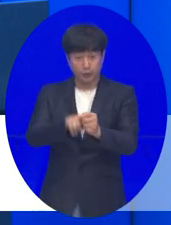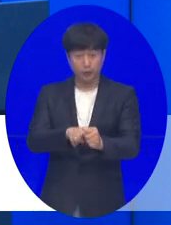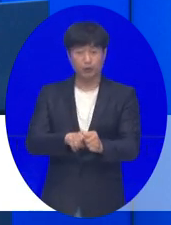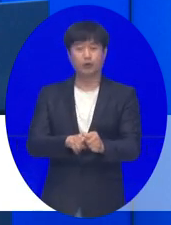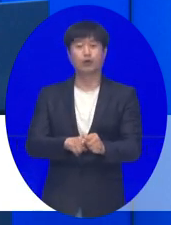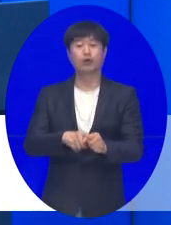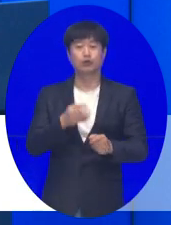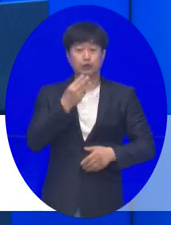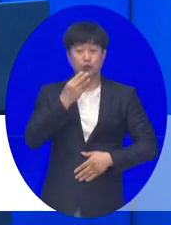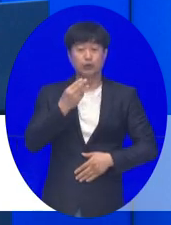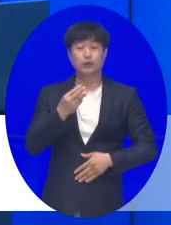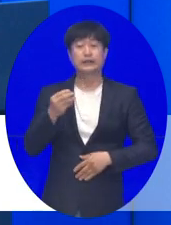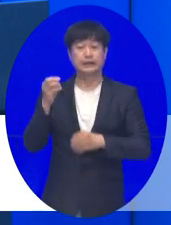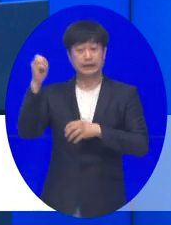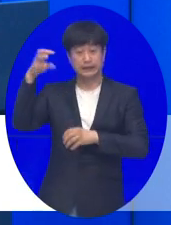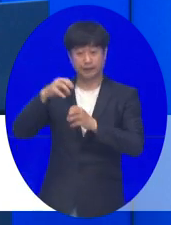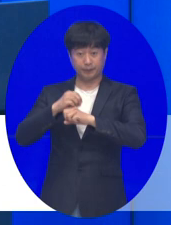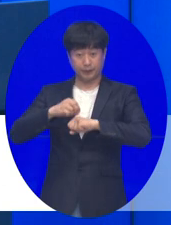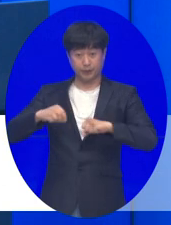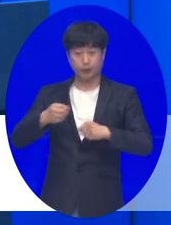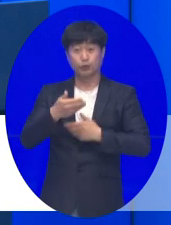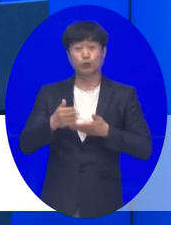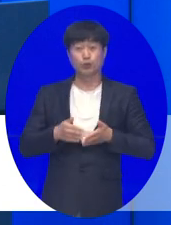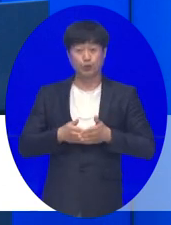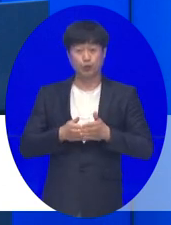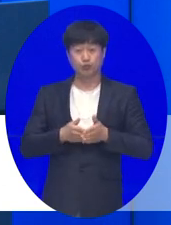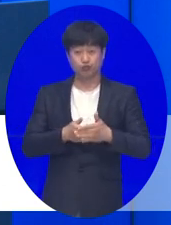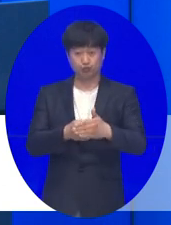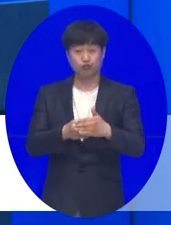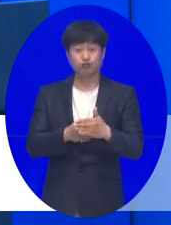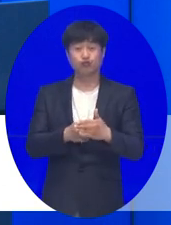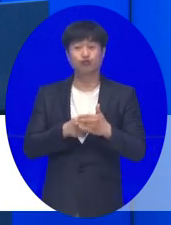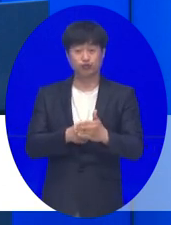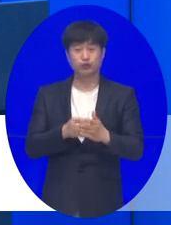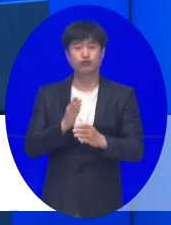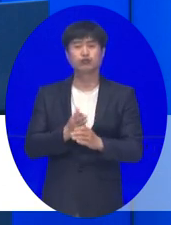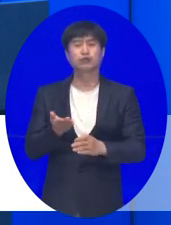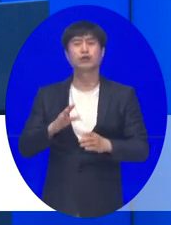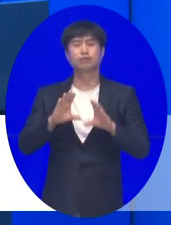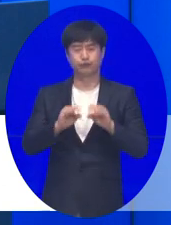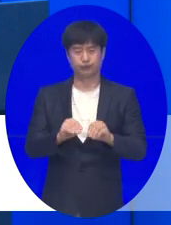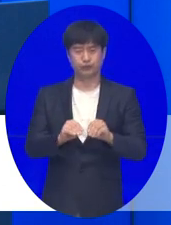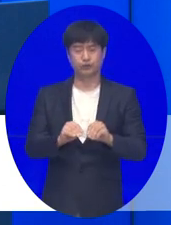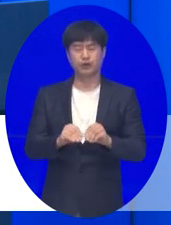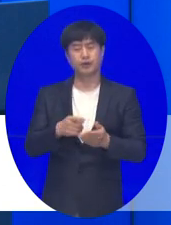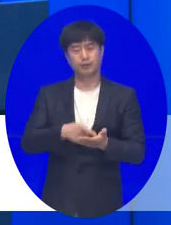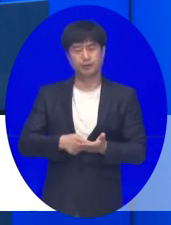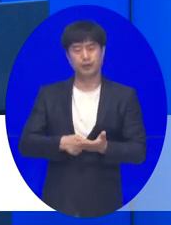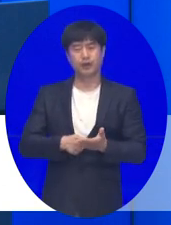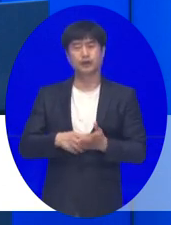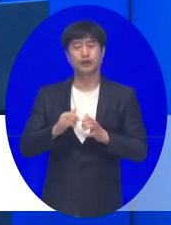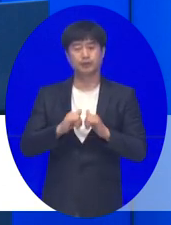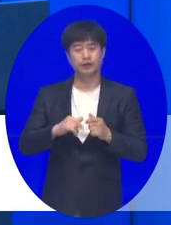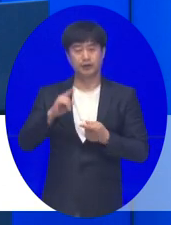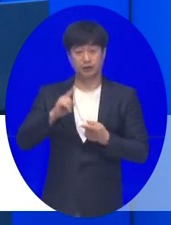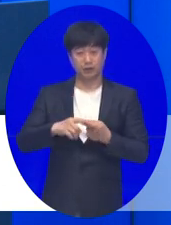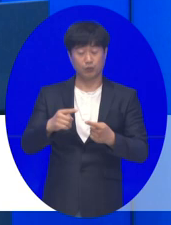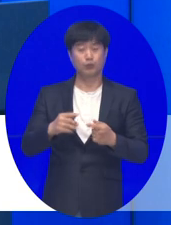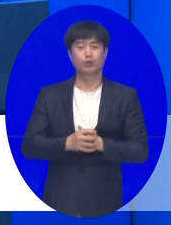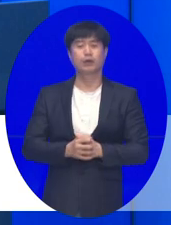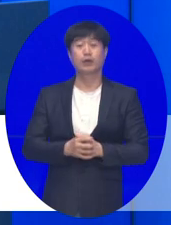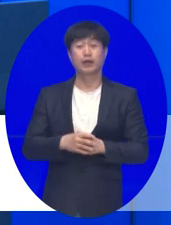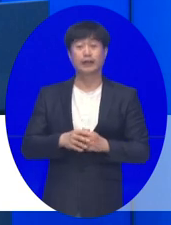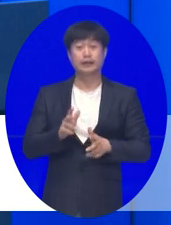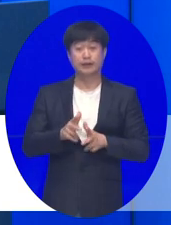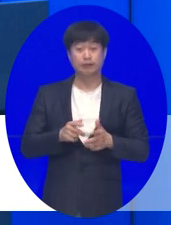15년 전에 시작된 사업이 중단됐습니다 이로 인한 피해는 고스란히 도민들에게 돌아갈 텐데요 경기도가 사업 추진을 위한